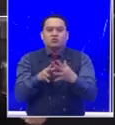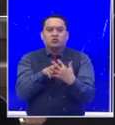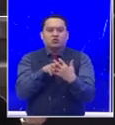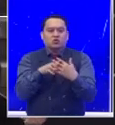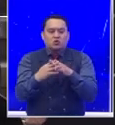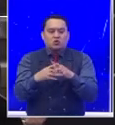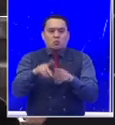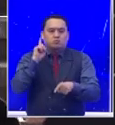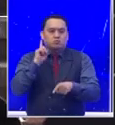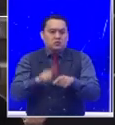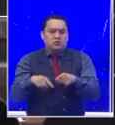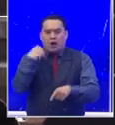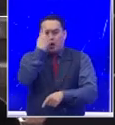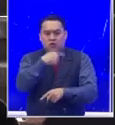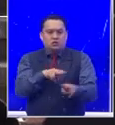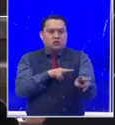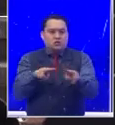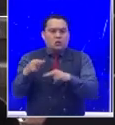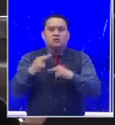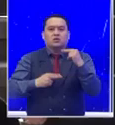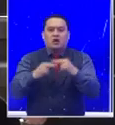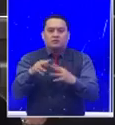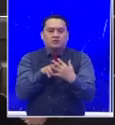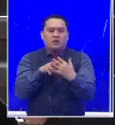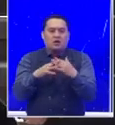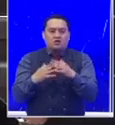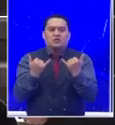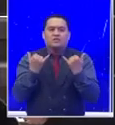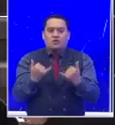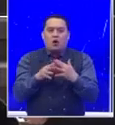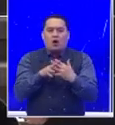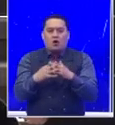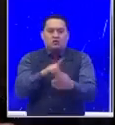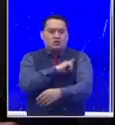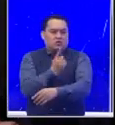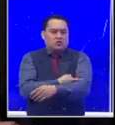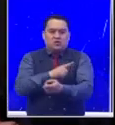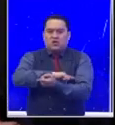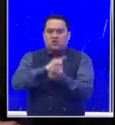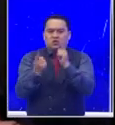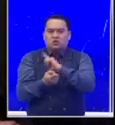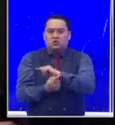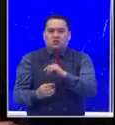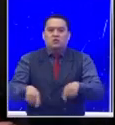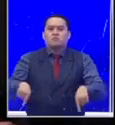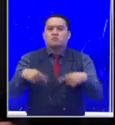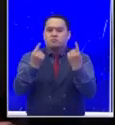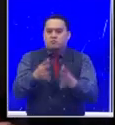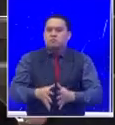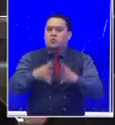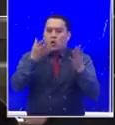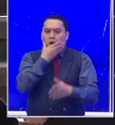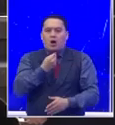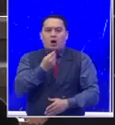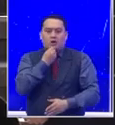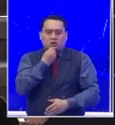кратчайшие сроки. Я лично следил за ходом строительства села. Сегодня аул сильно изменился. Расцвел и стал более красивым, чем